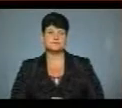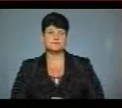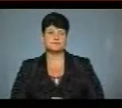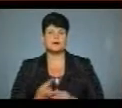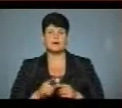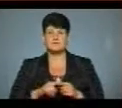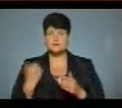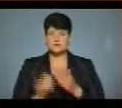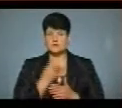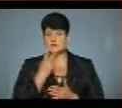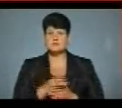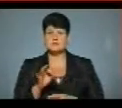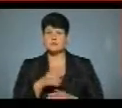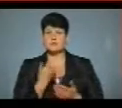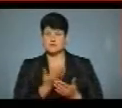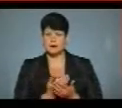випуску дивіться про таке.